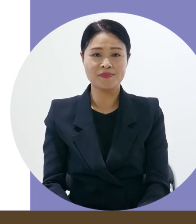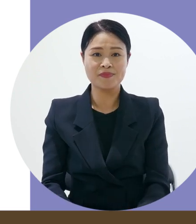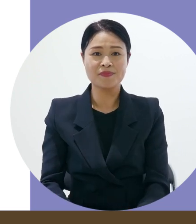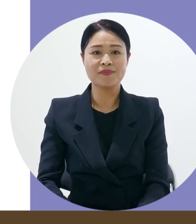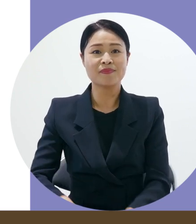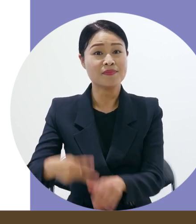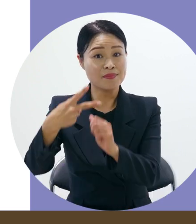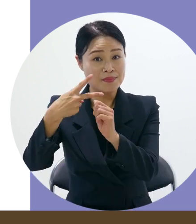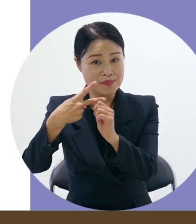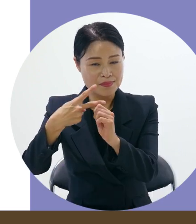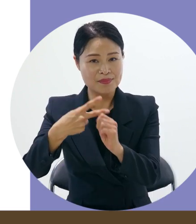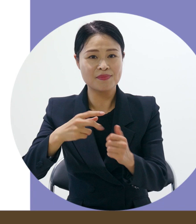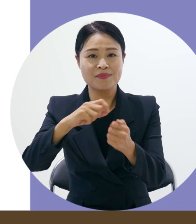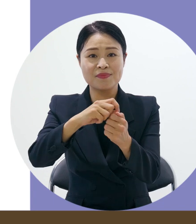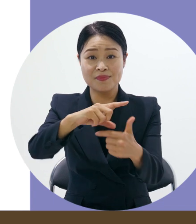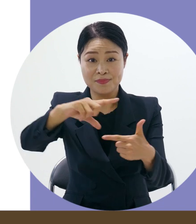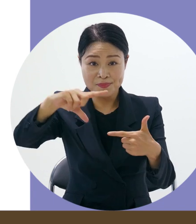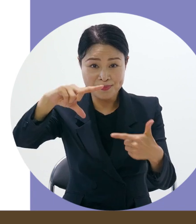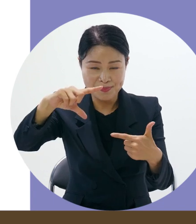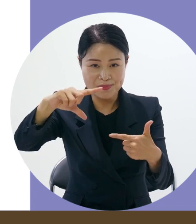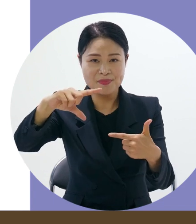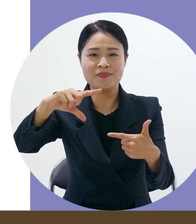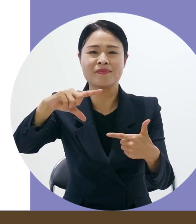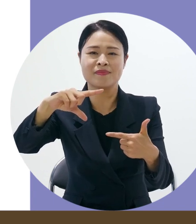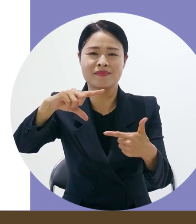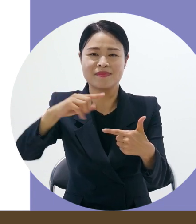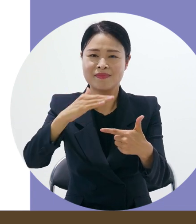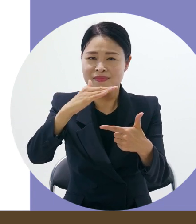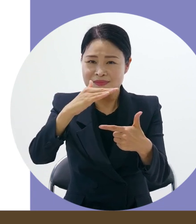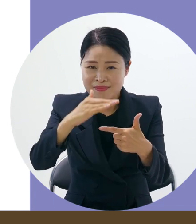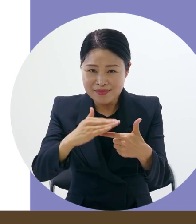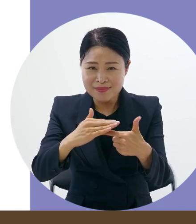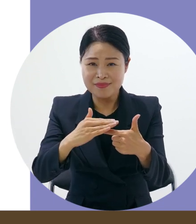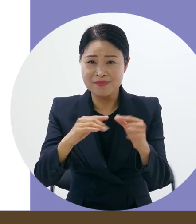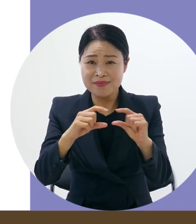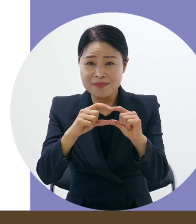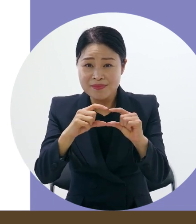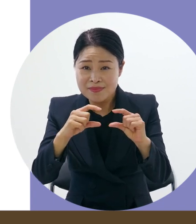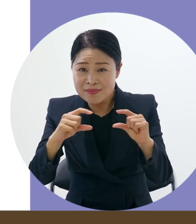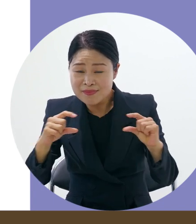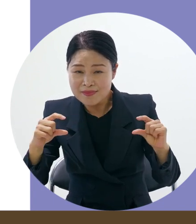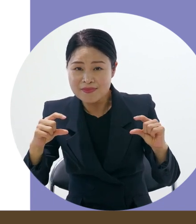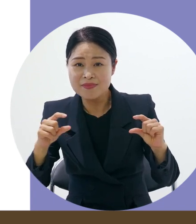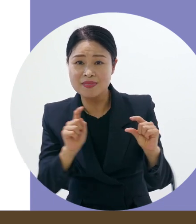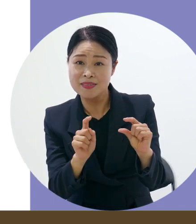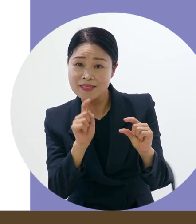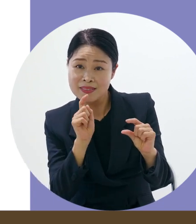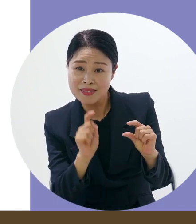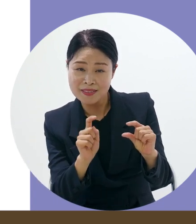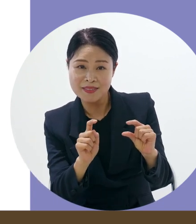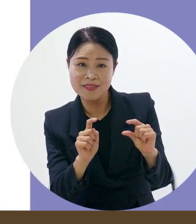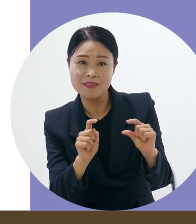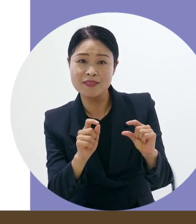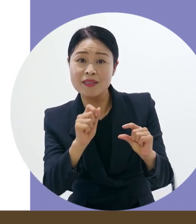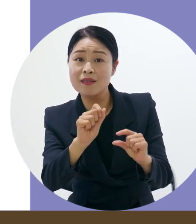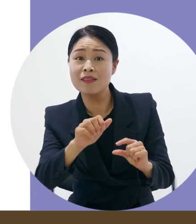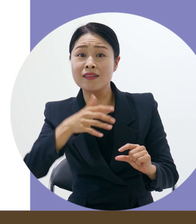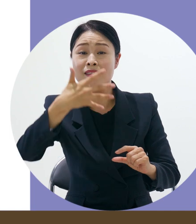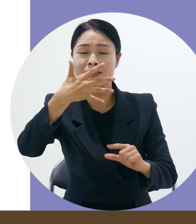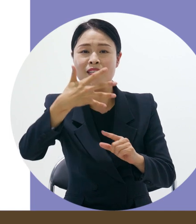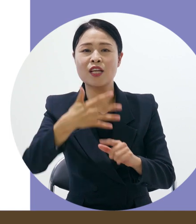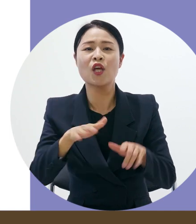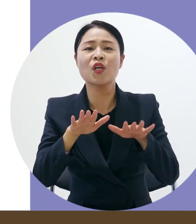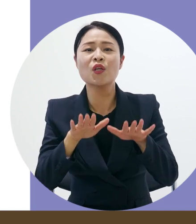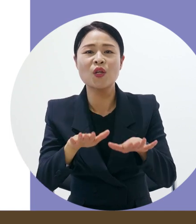보세요. 두 번째, 화면의 우측 하단 막대 버튼을 눌러 나오는 화면에서